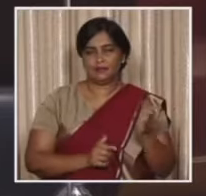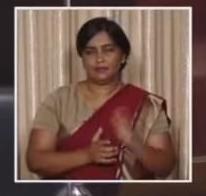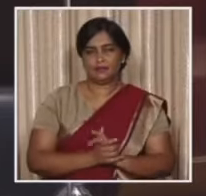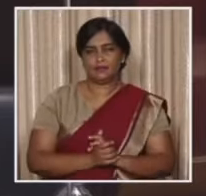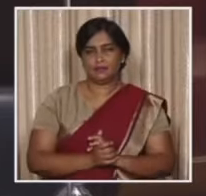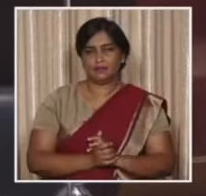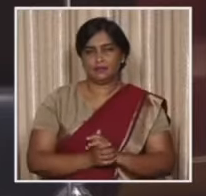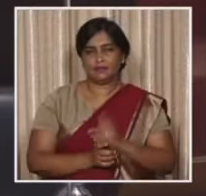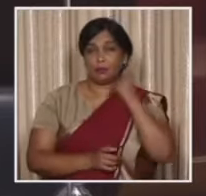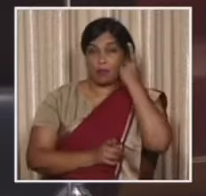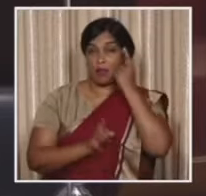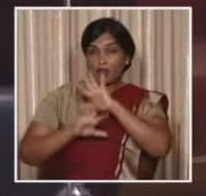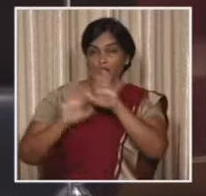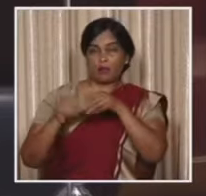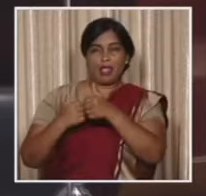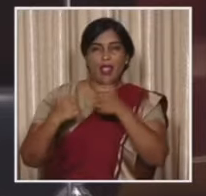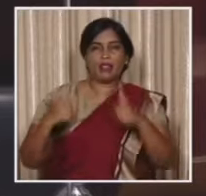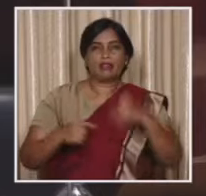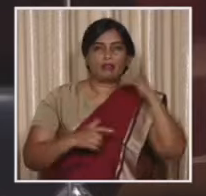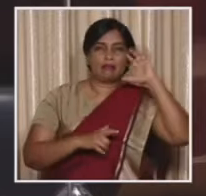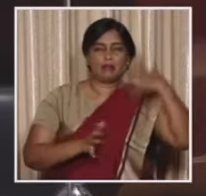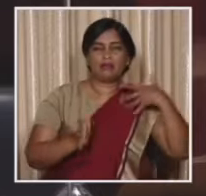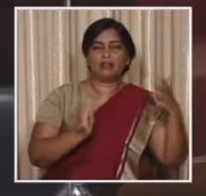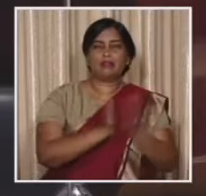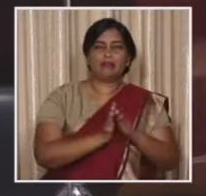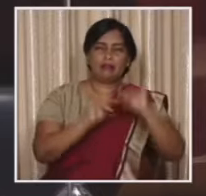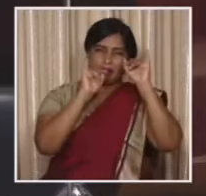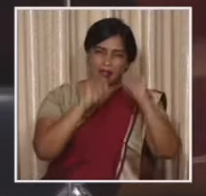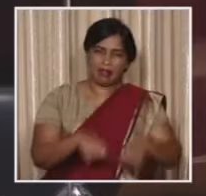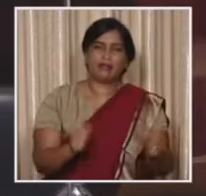Panitia angin ayat pula balian dekat. Mee balai berde.